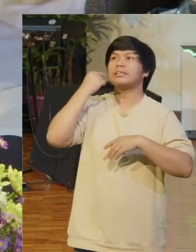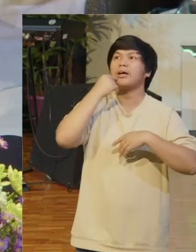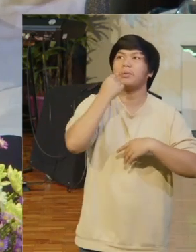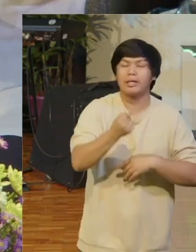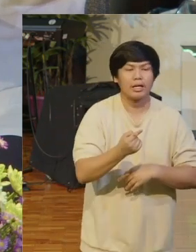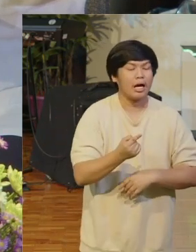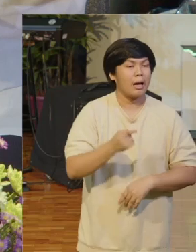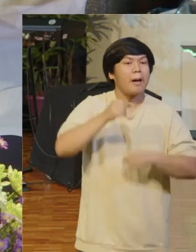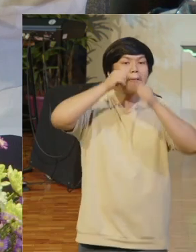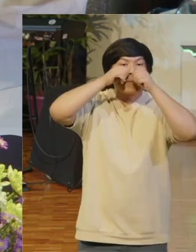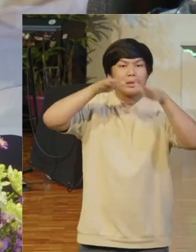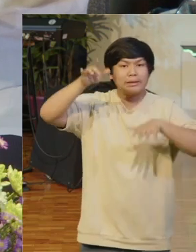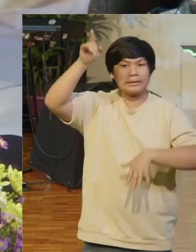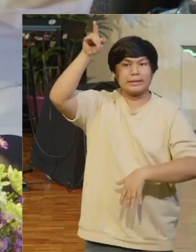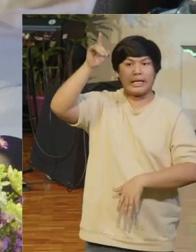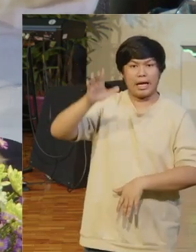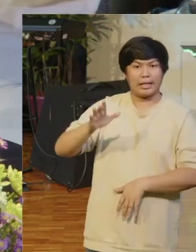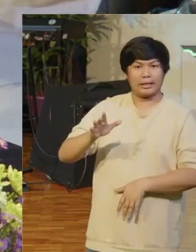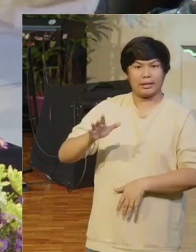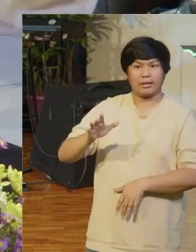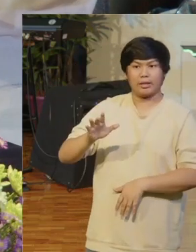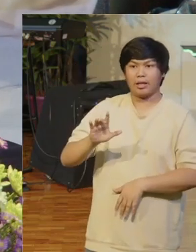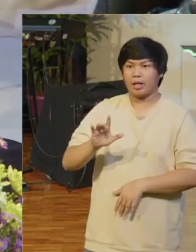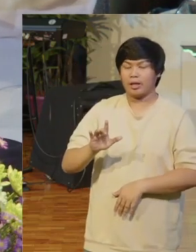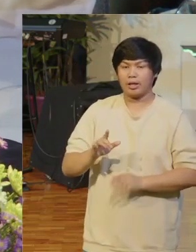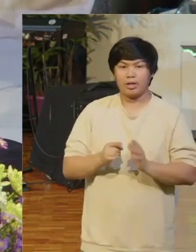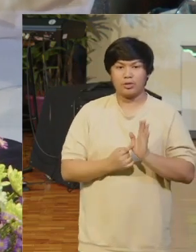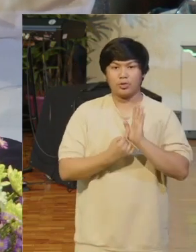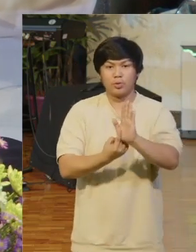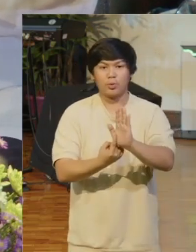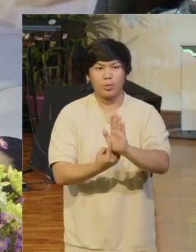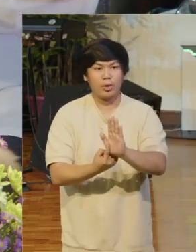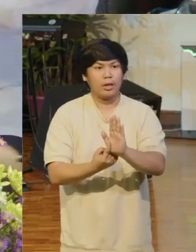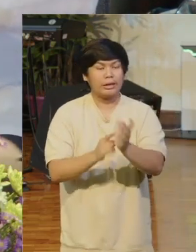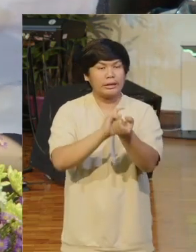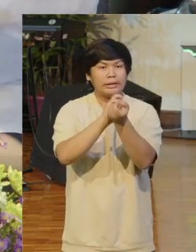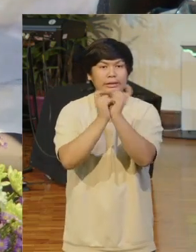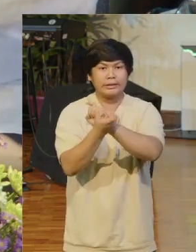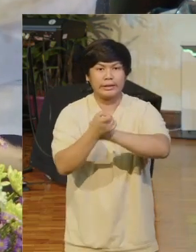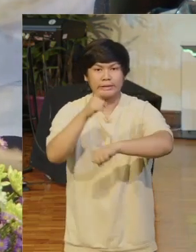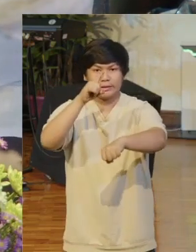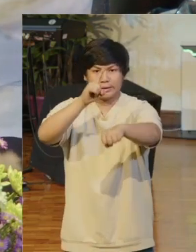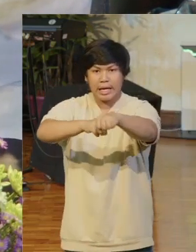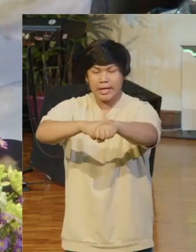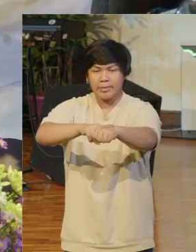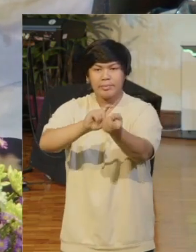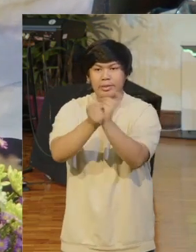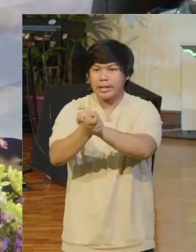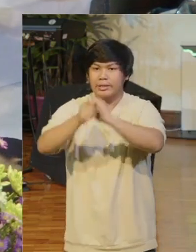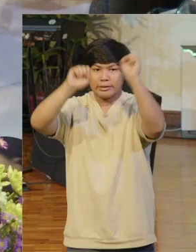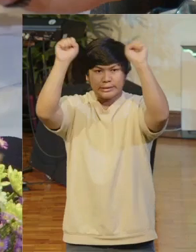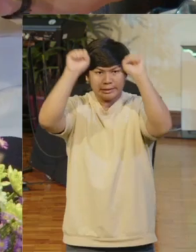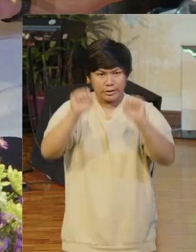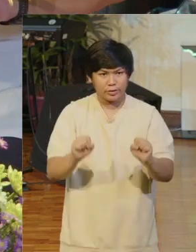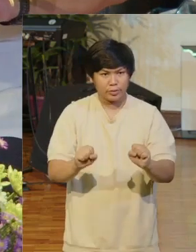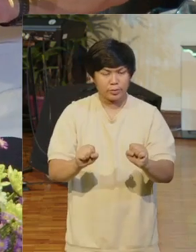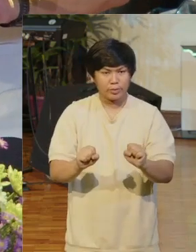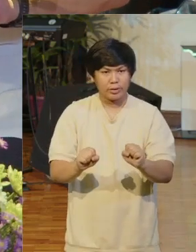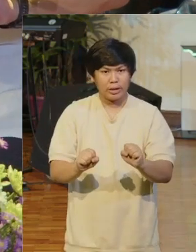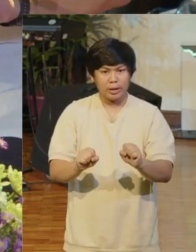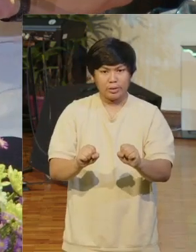whom belong wisdom and might." Bakit? He changes times and seasons. He